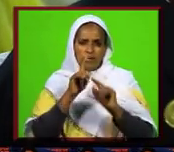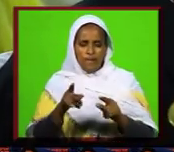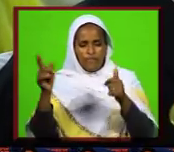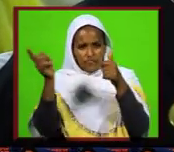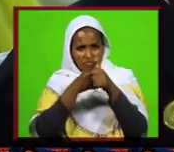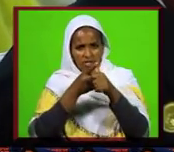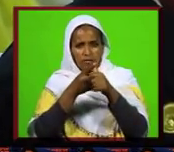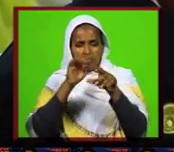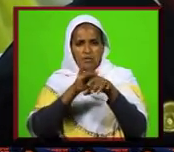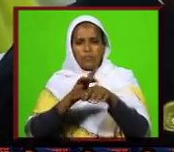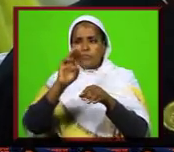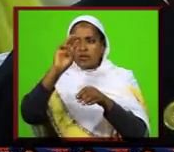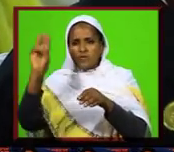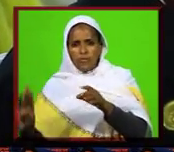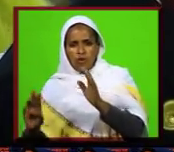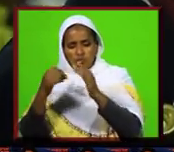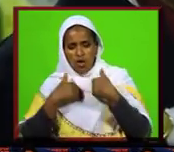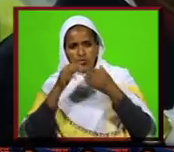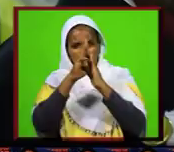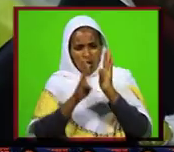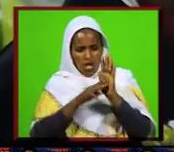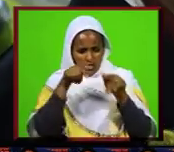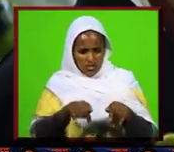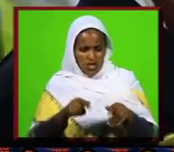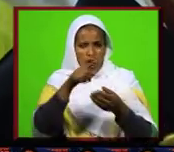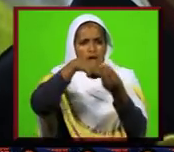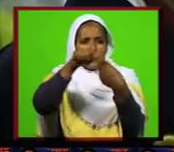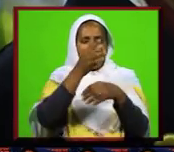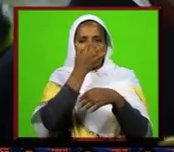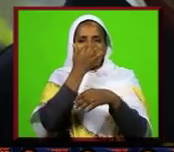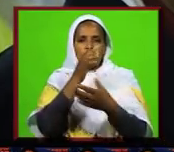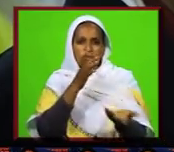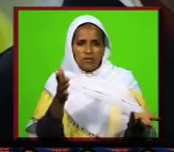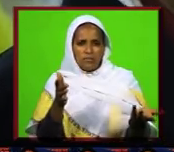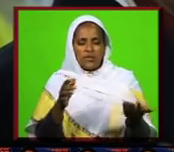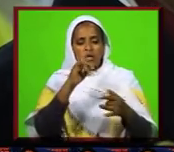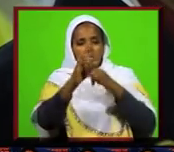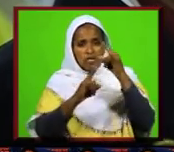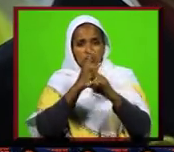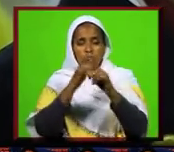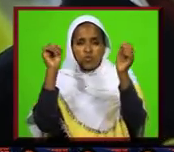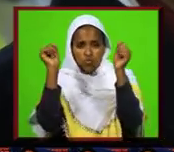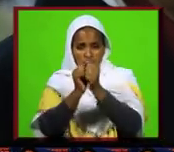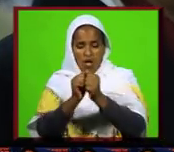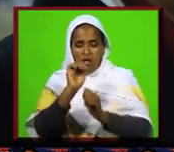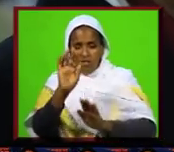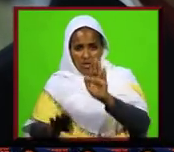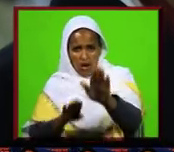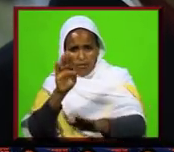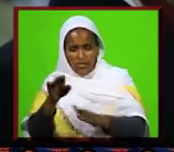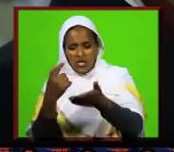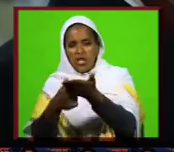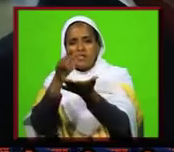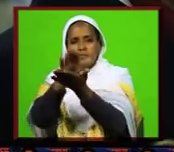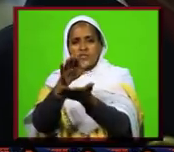ነው። ሲጀመር በሰሜኑ የነበረው ስርዓት እዚህ አካባቢ አልተለመደም። አሁን ደግሞ ከዘመኑ ጋር